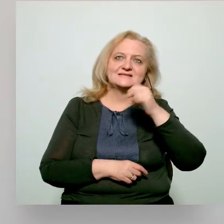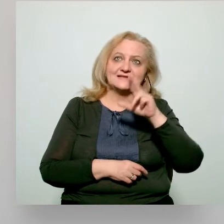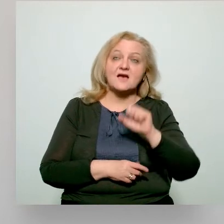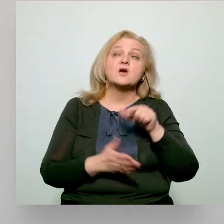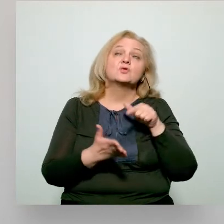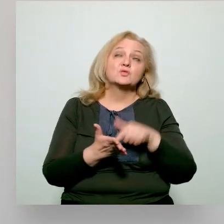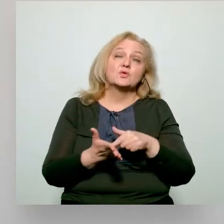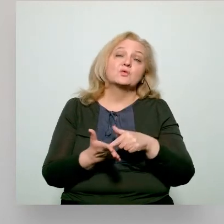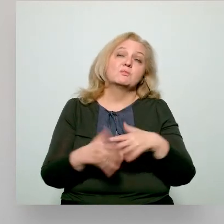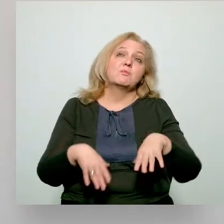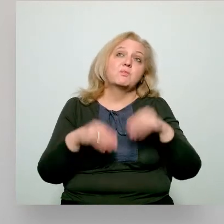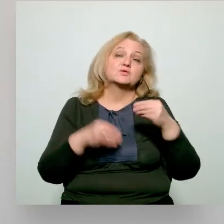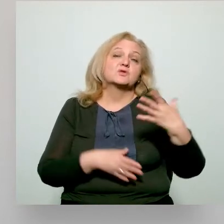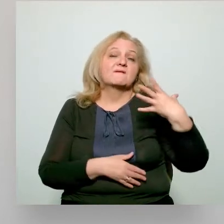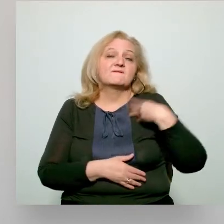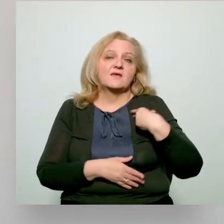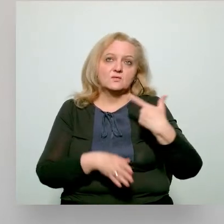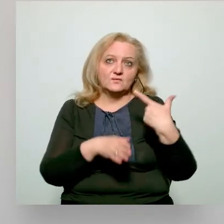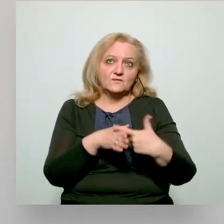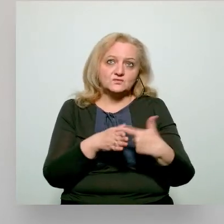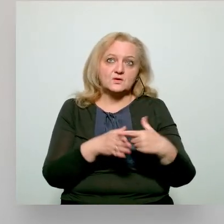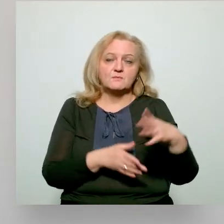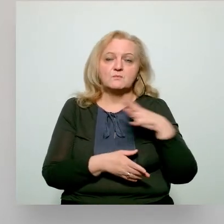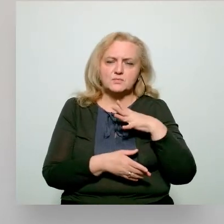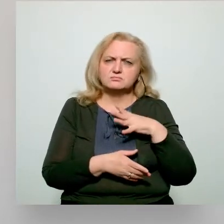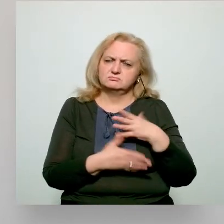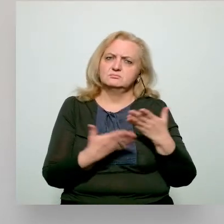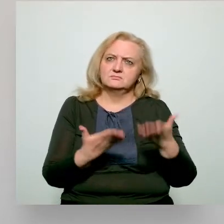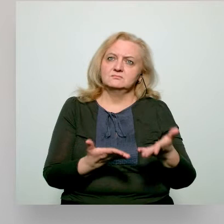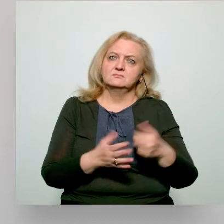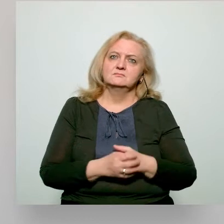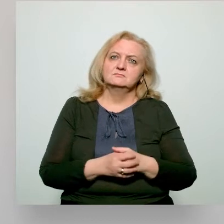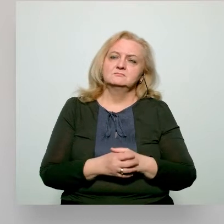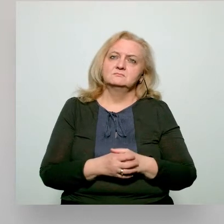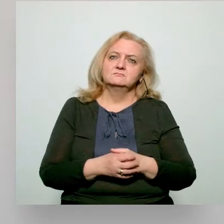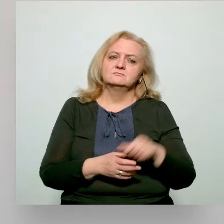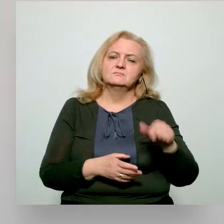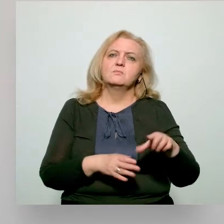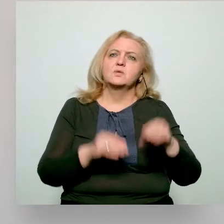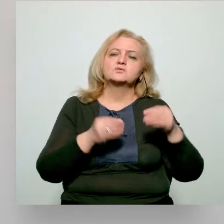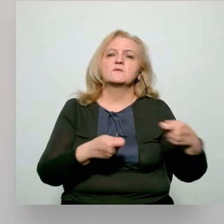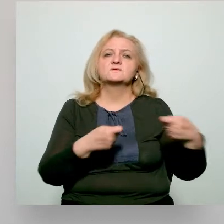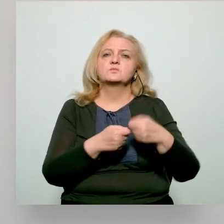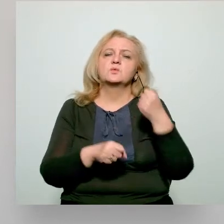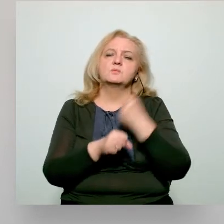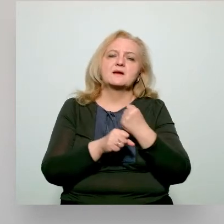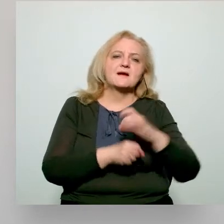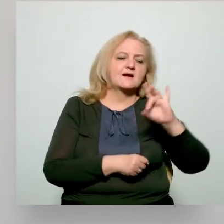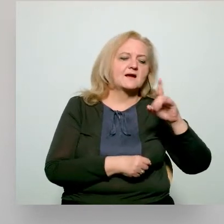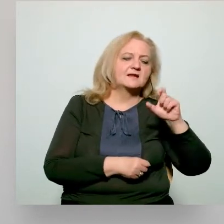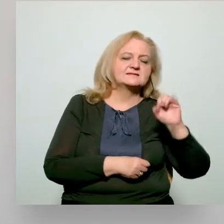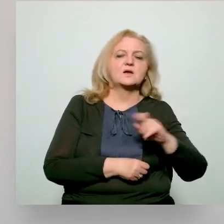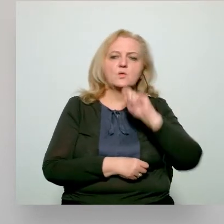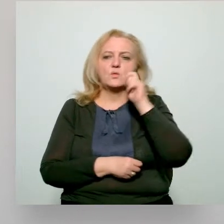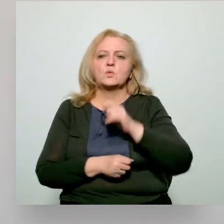początku lat wieku XX był w stanie zapoczątkować współpracę między Galicją i